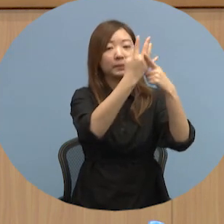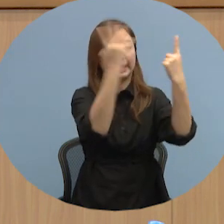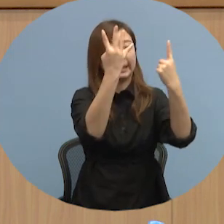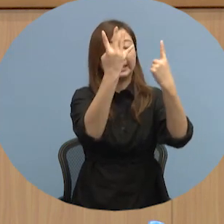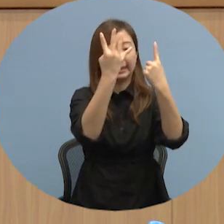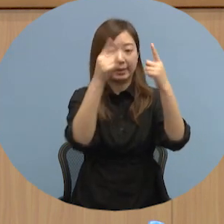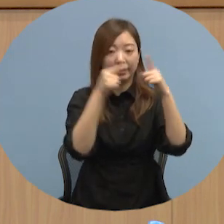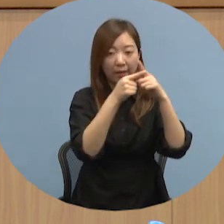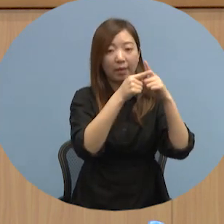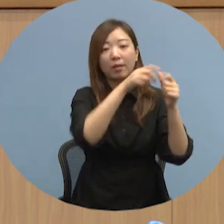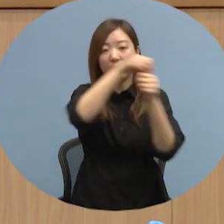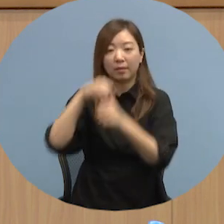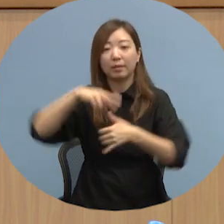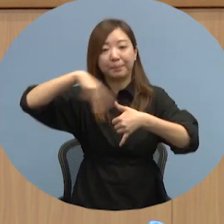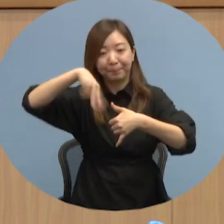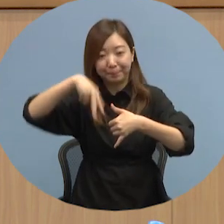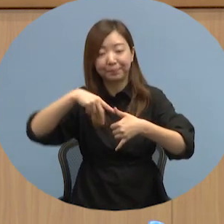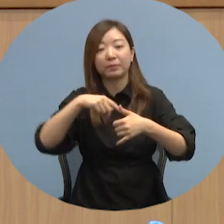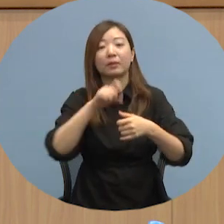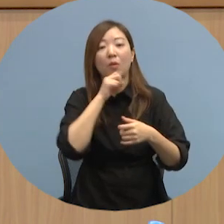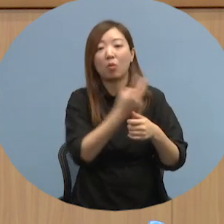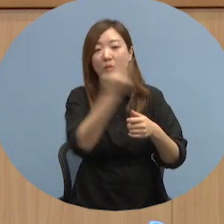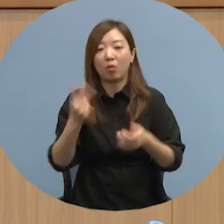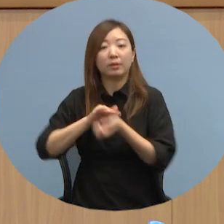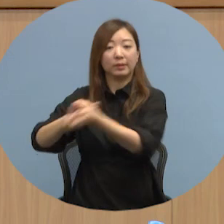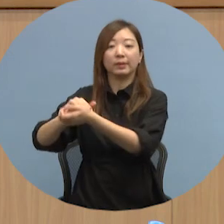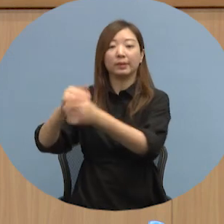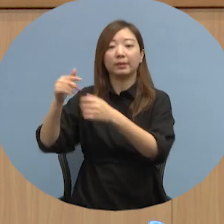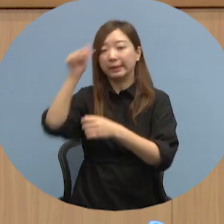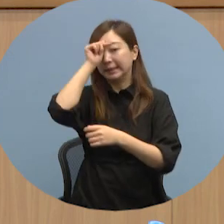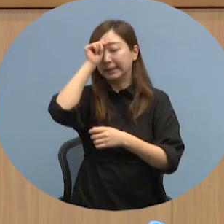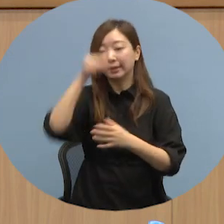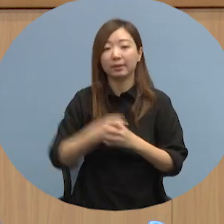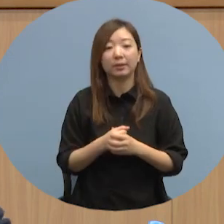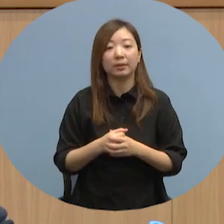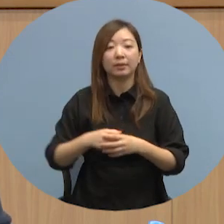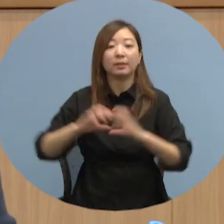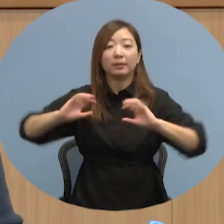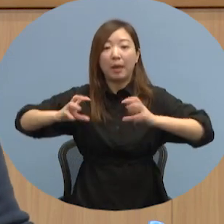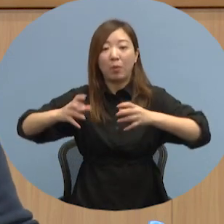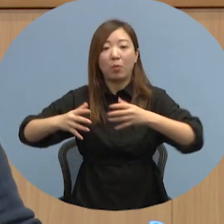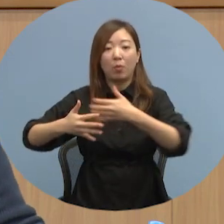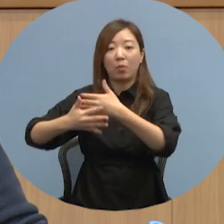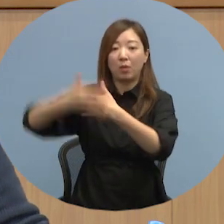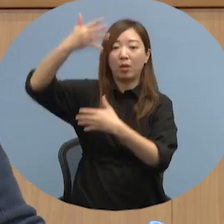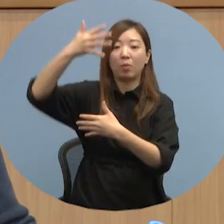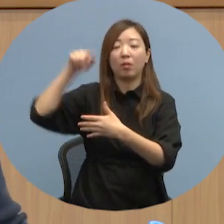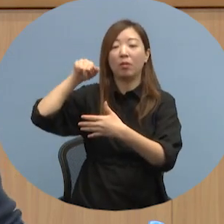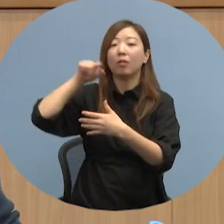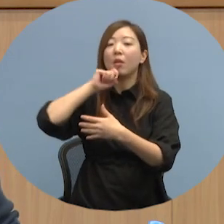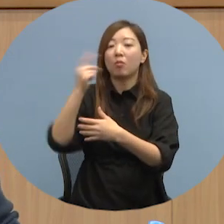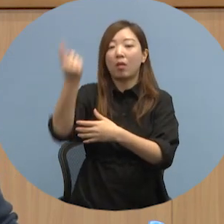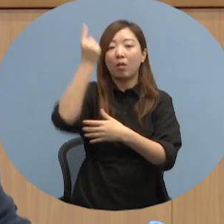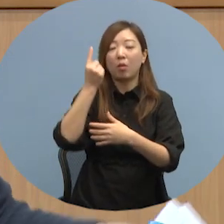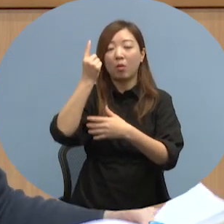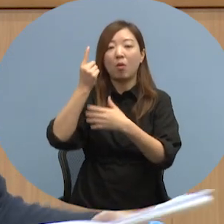有2位就係有啲唔舒服就送咗去醫院嘅。喺大埔豐年樓一個單位入邊咧，係一個好似係